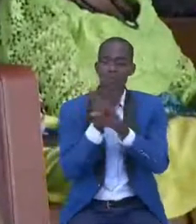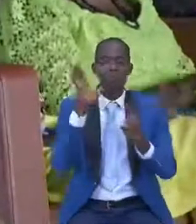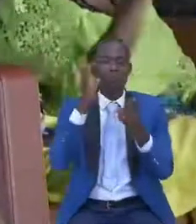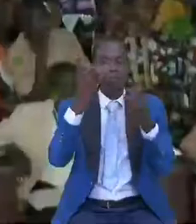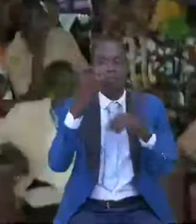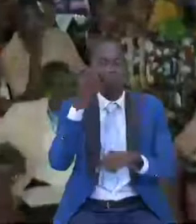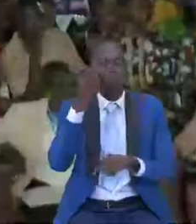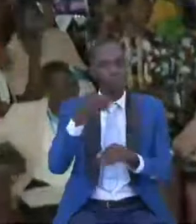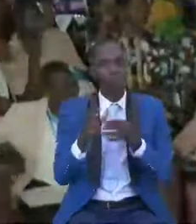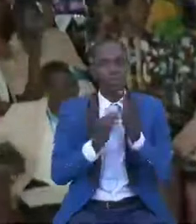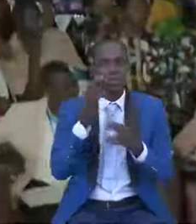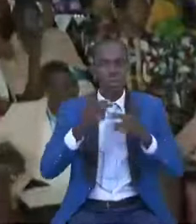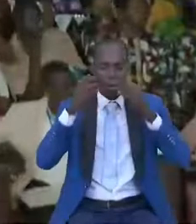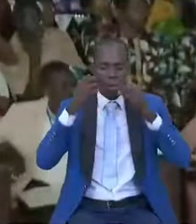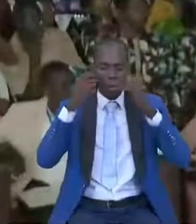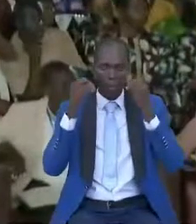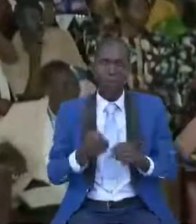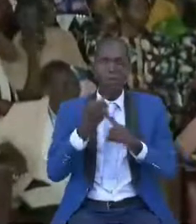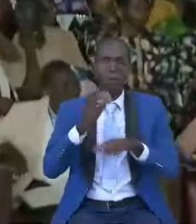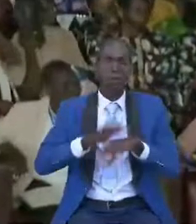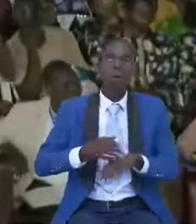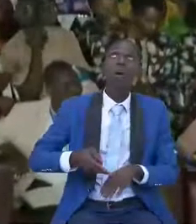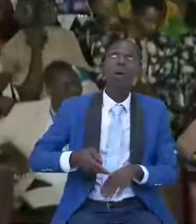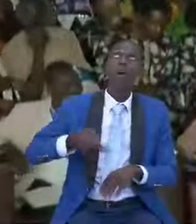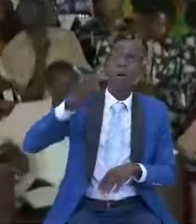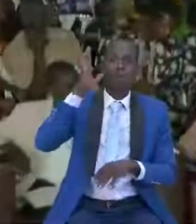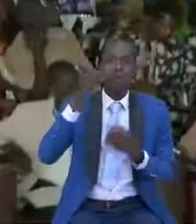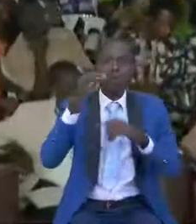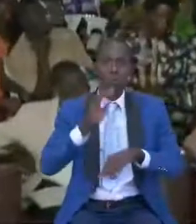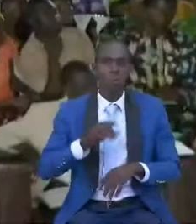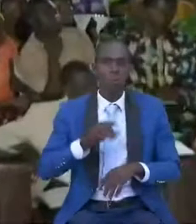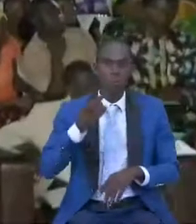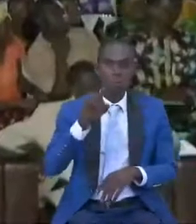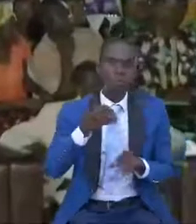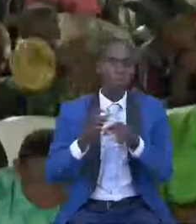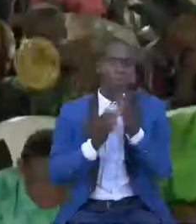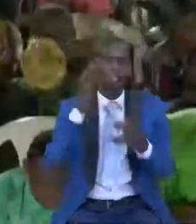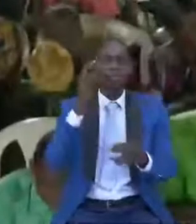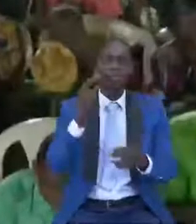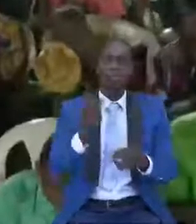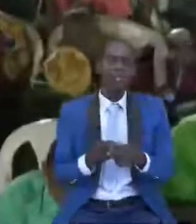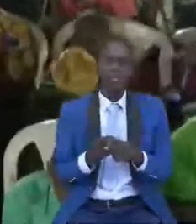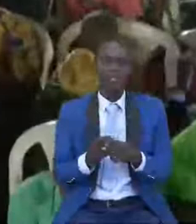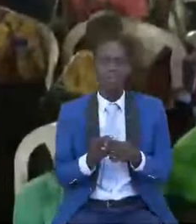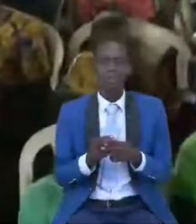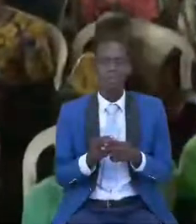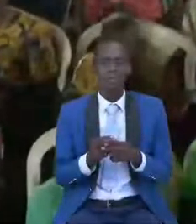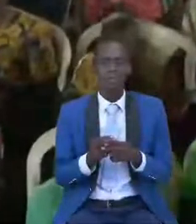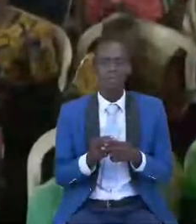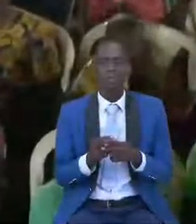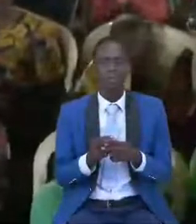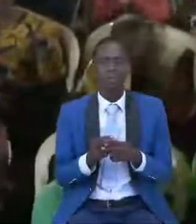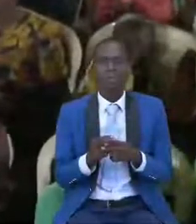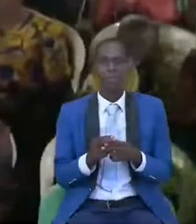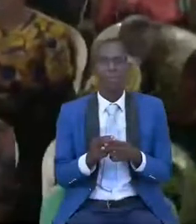viendra. La délivrance viendra. La puissance d'en haut viendra sur toi au